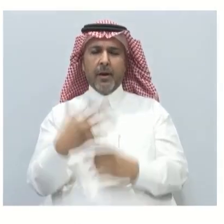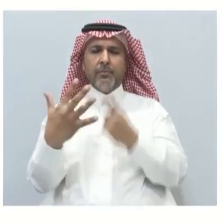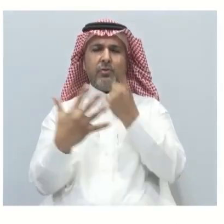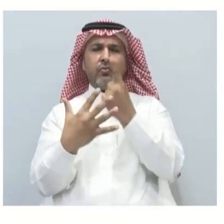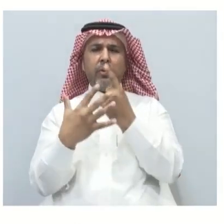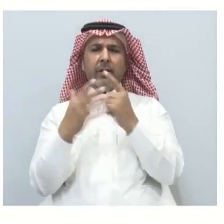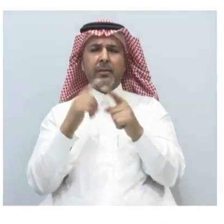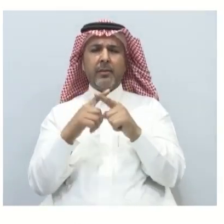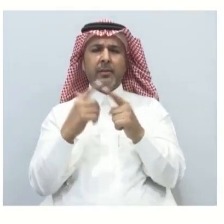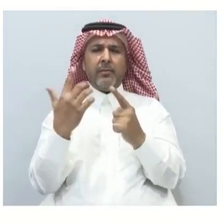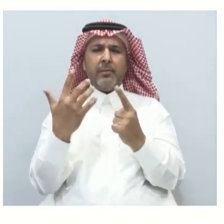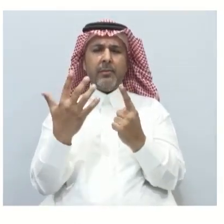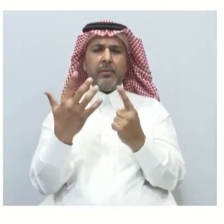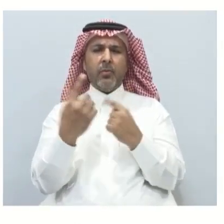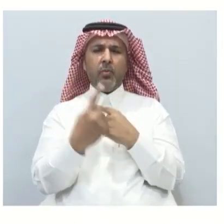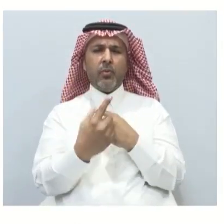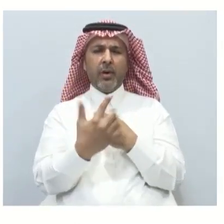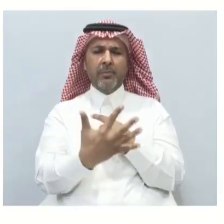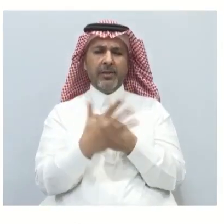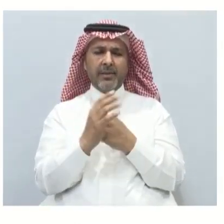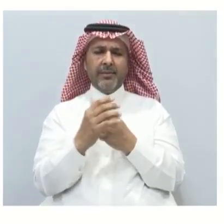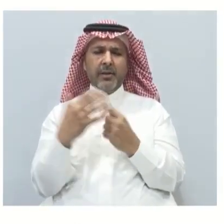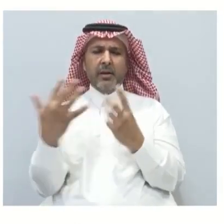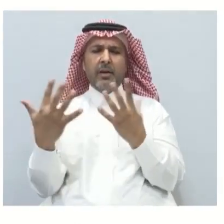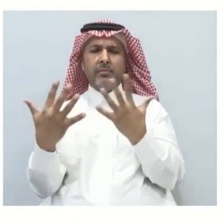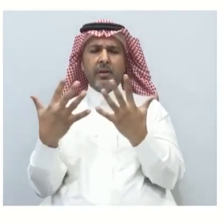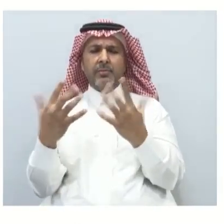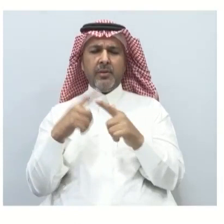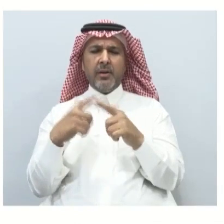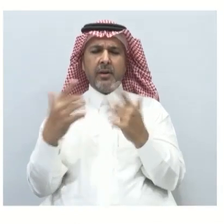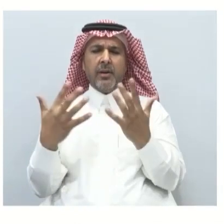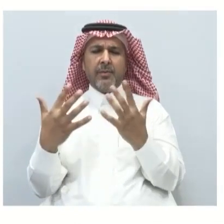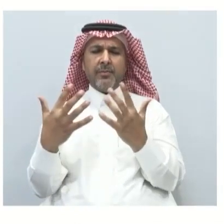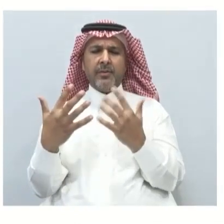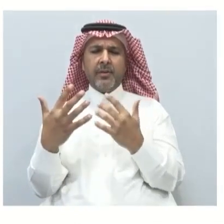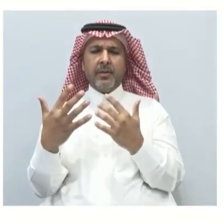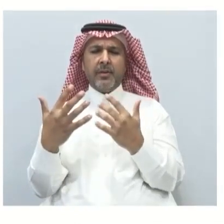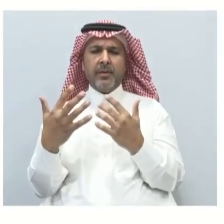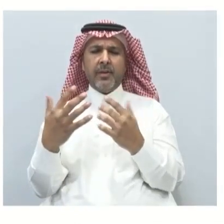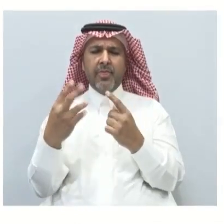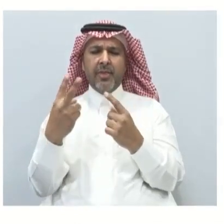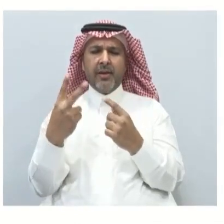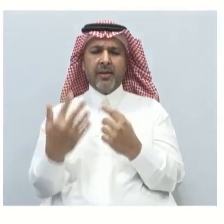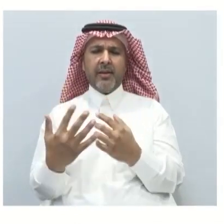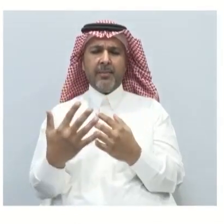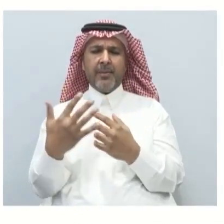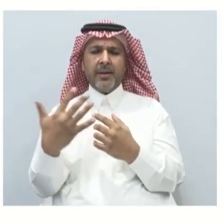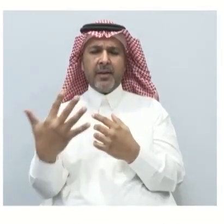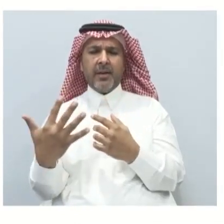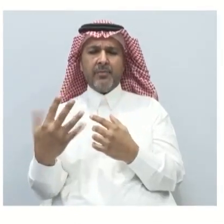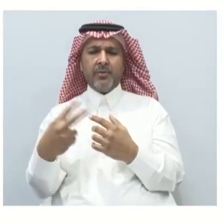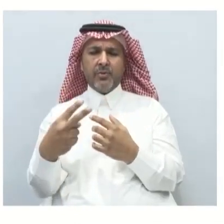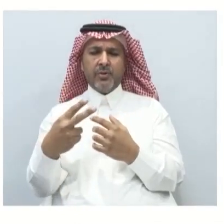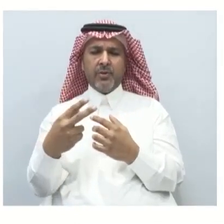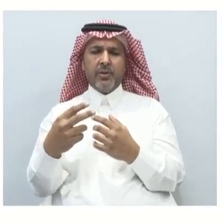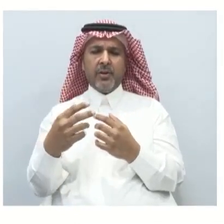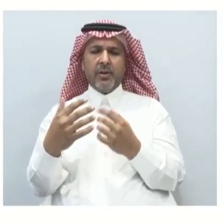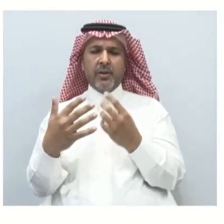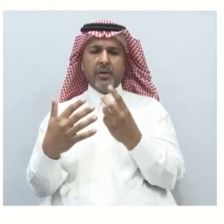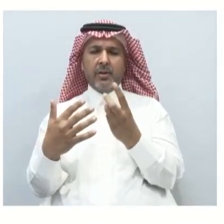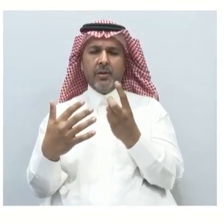5 5 تربيع 25 125 625